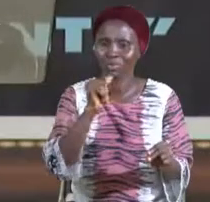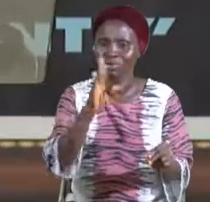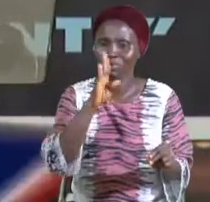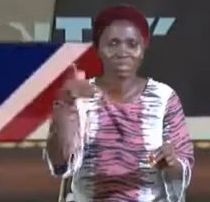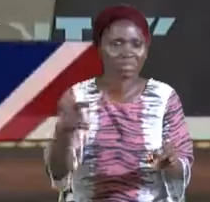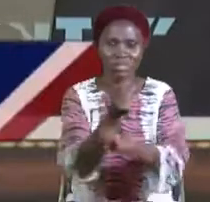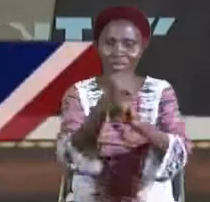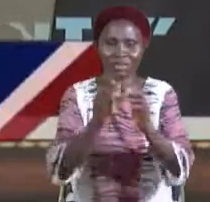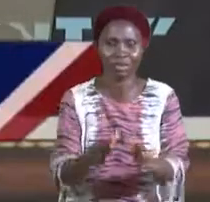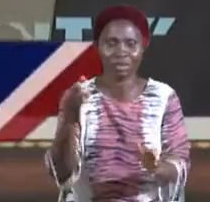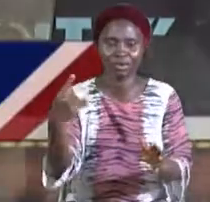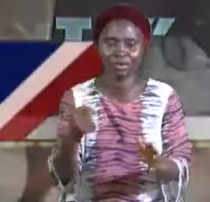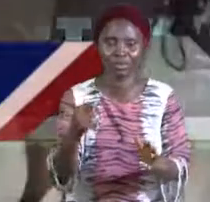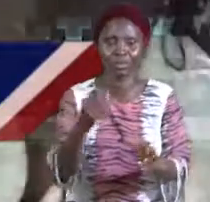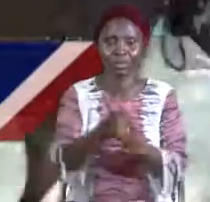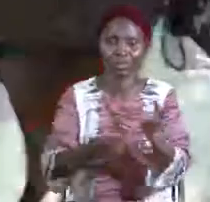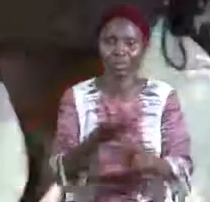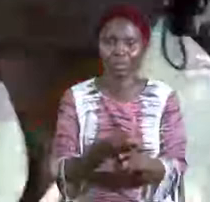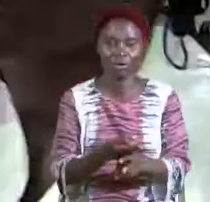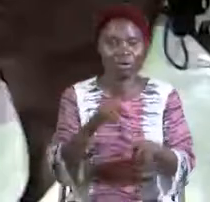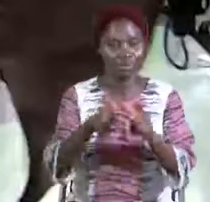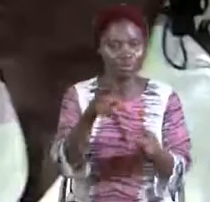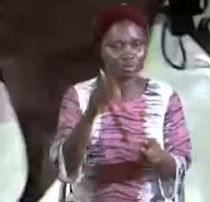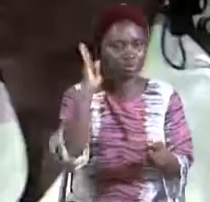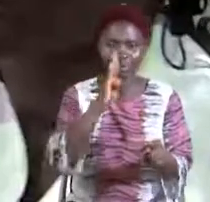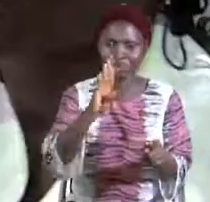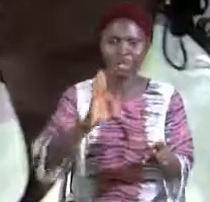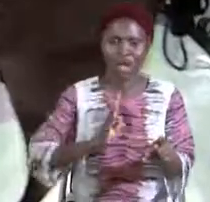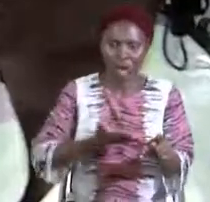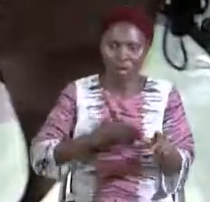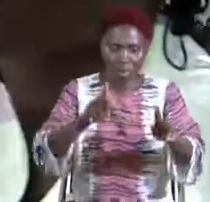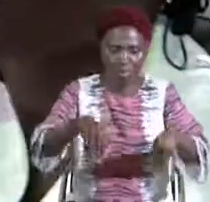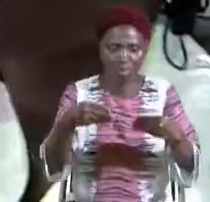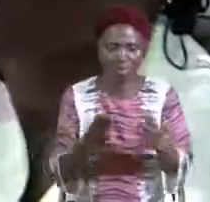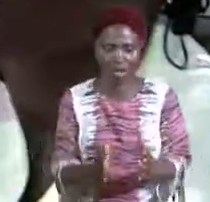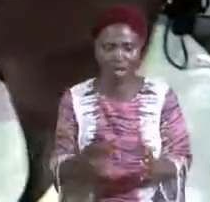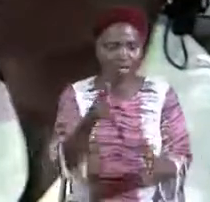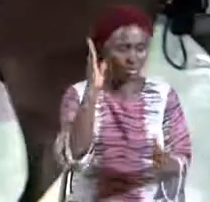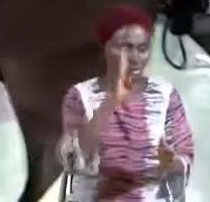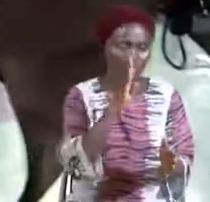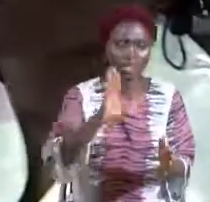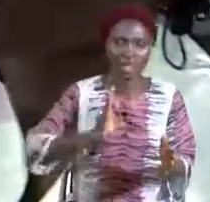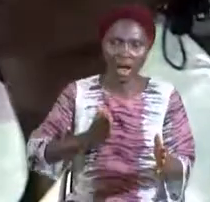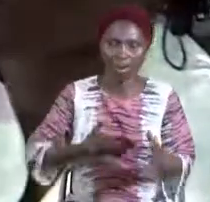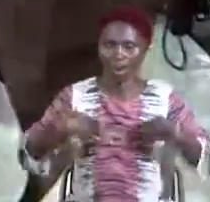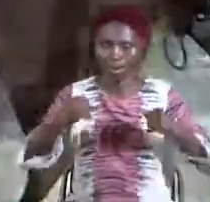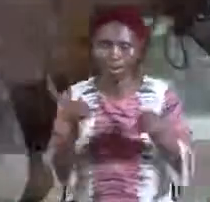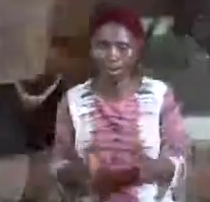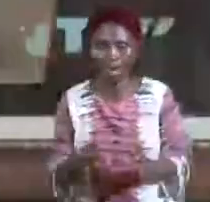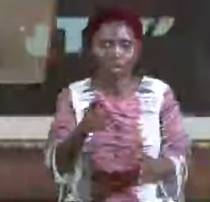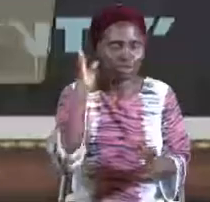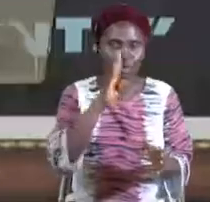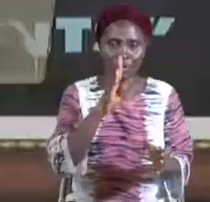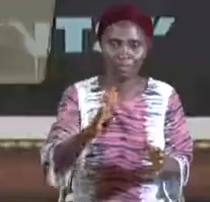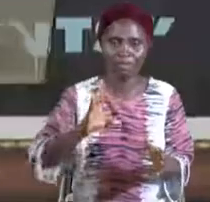pas le sauveur du monde, mais tu seras notre pourvoyeur, tu seras notre guérisseur,